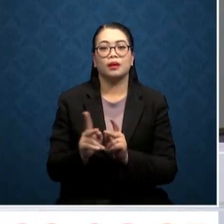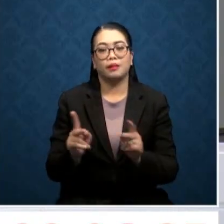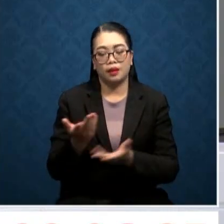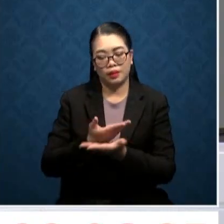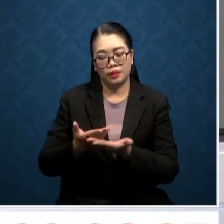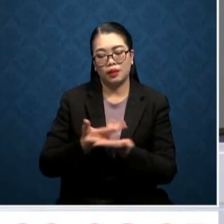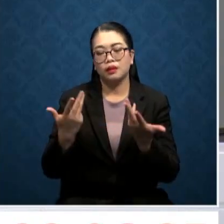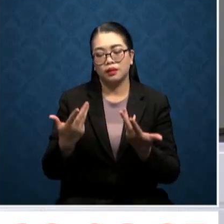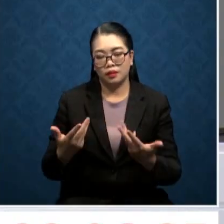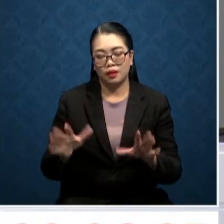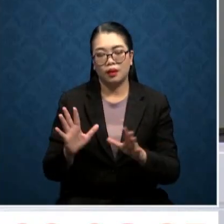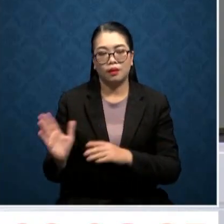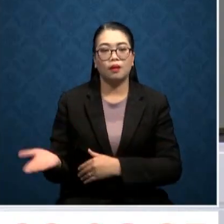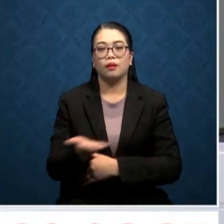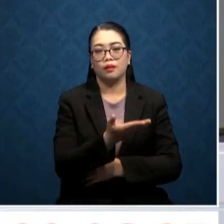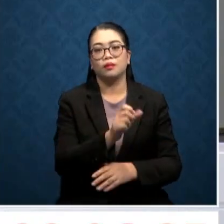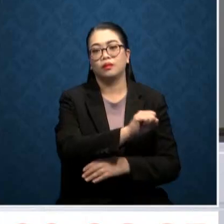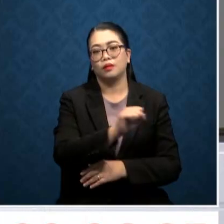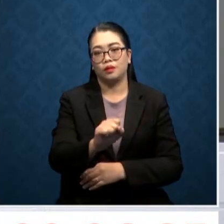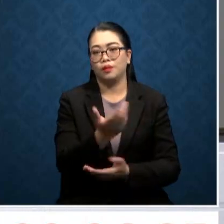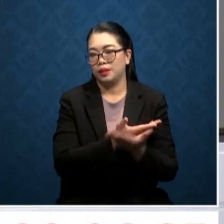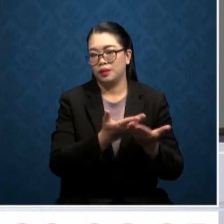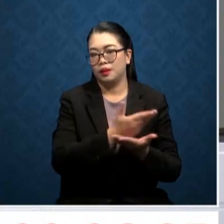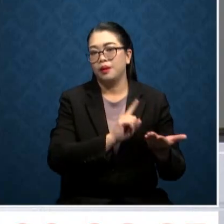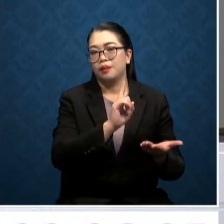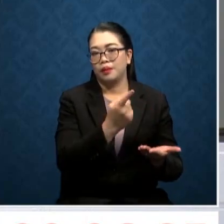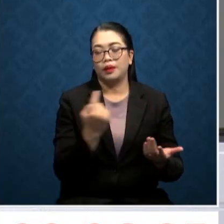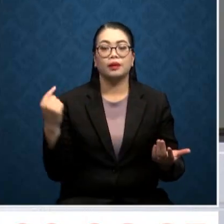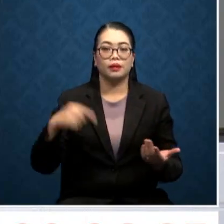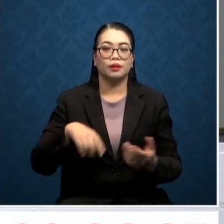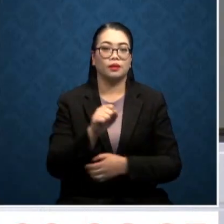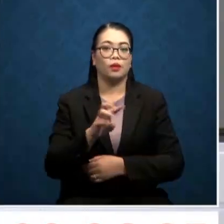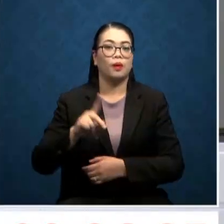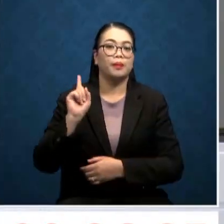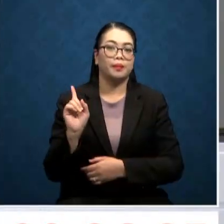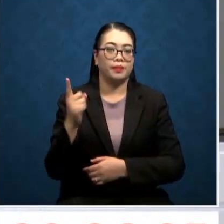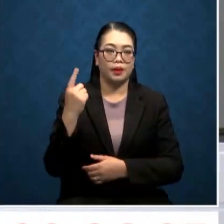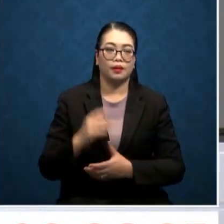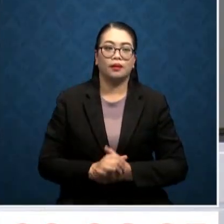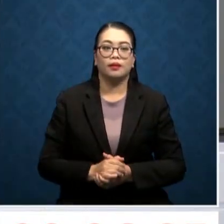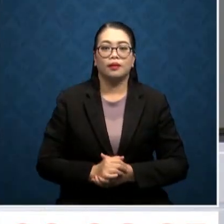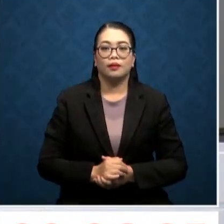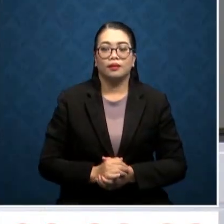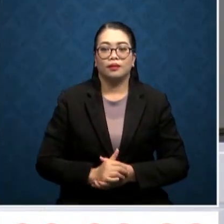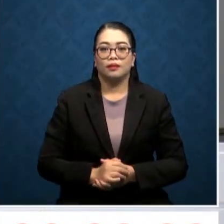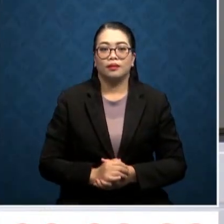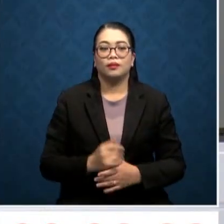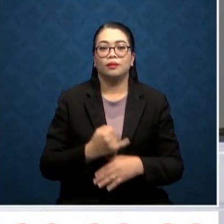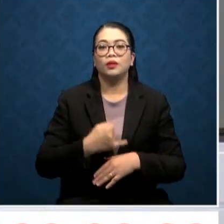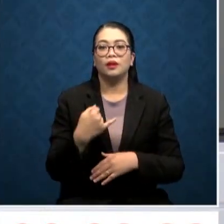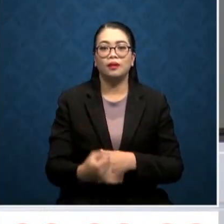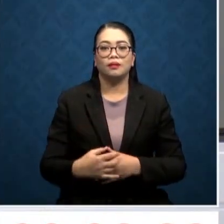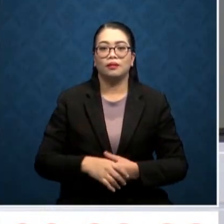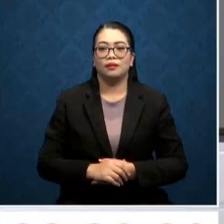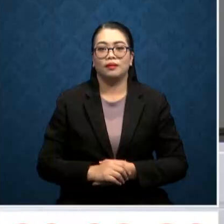ารณาเสร็จแล้วก็ไปเข้าสภาผู้แทนราษฎรแล้วก็มาเข้าวุฒิสภาอีกรอบหนึ่งครับเป็นจบการพิจ